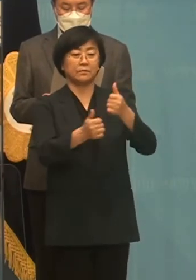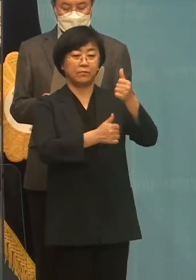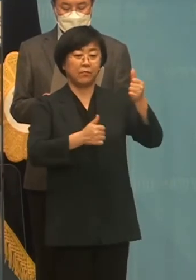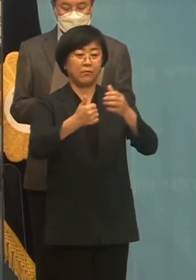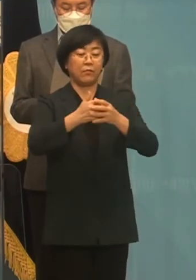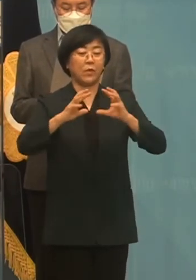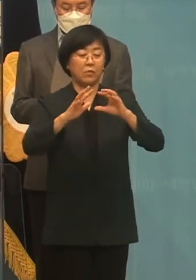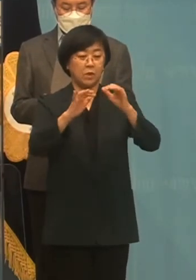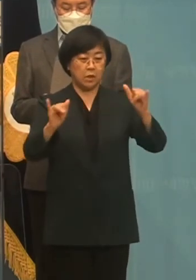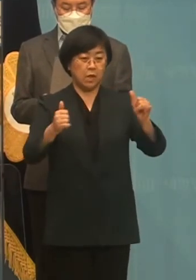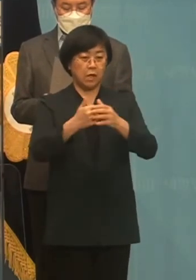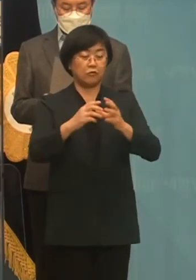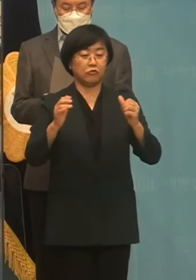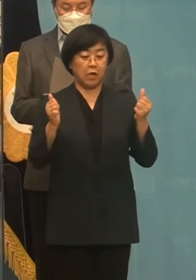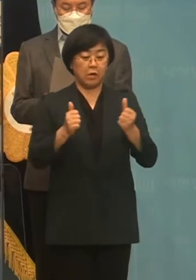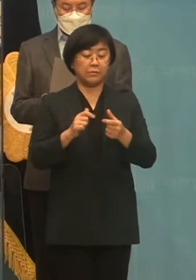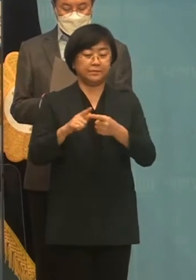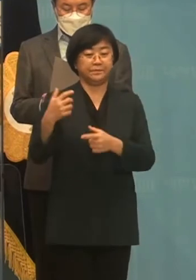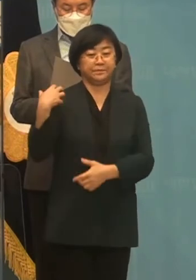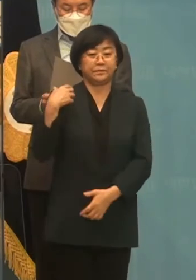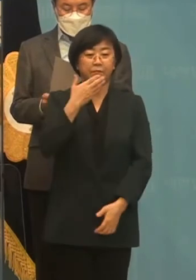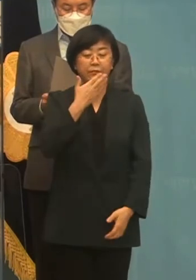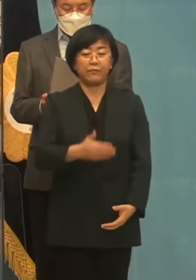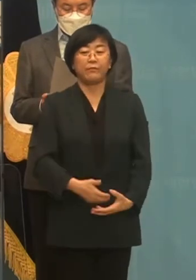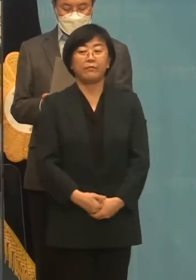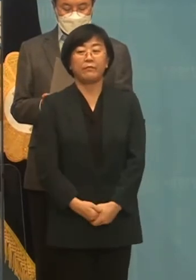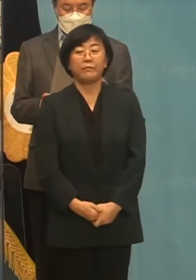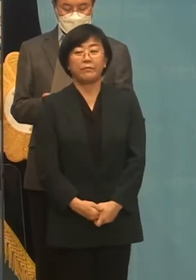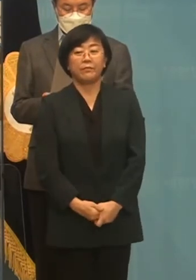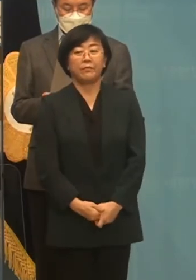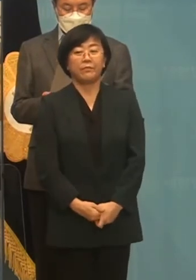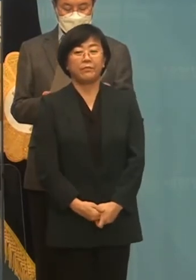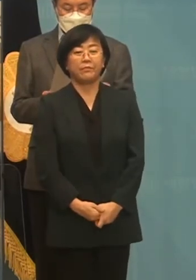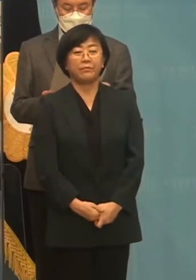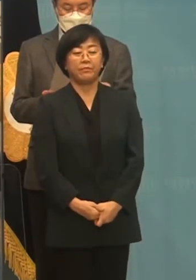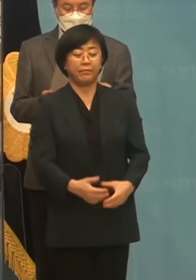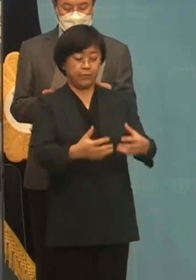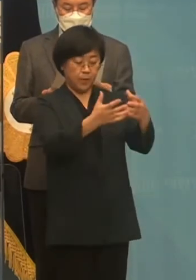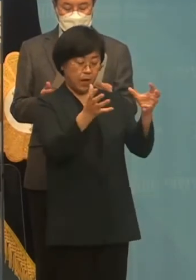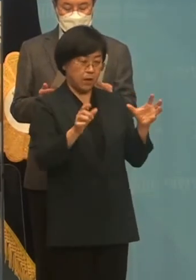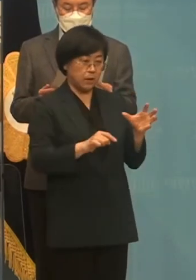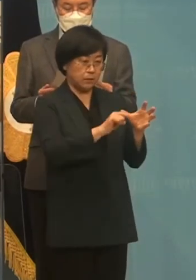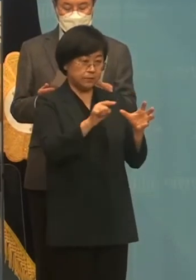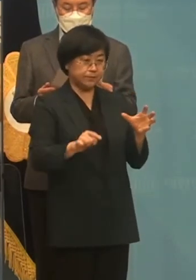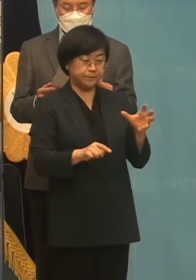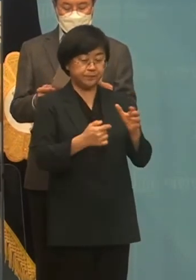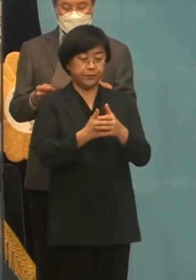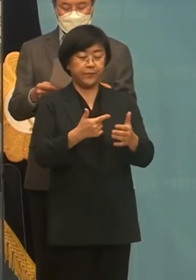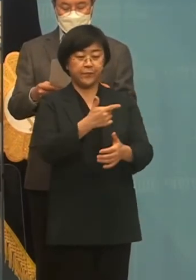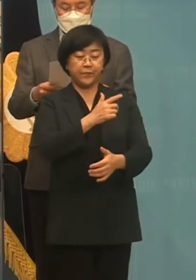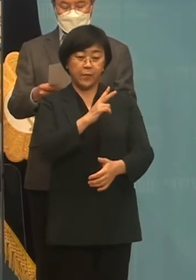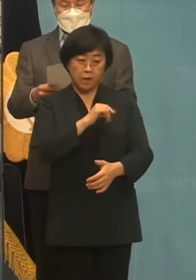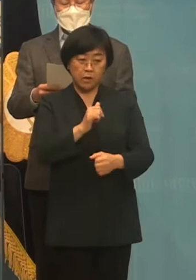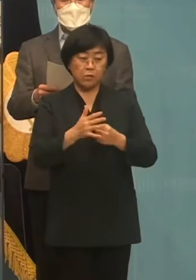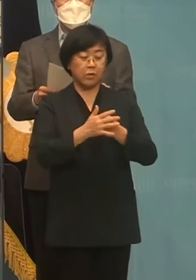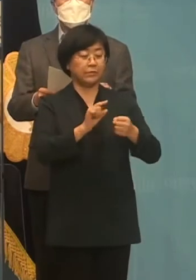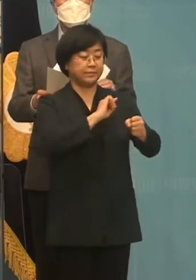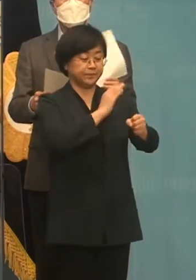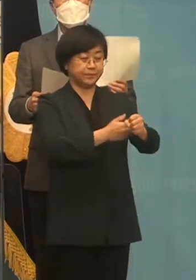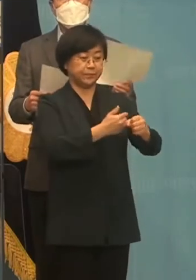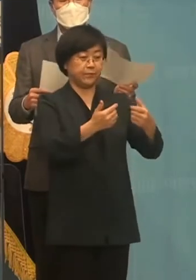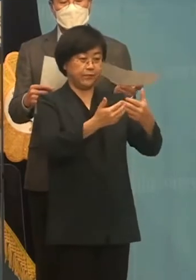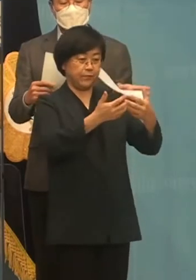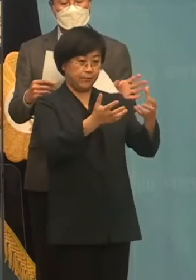당원, 국회의원들에게 정치적 책임을 질 수 있습니다. 당내 모든 선거에 대의원, 권리당원, 투표